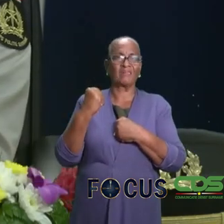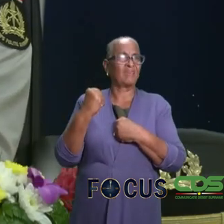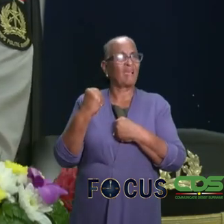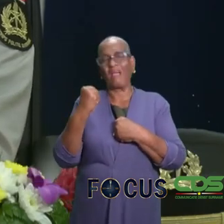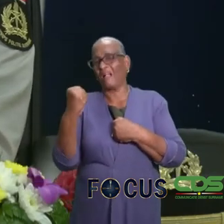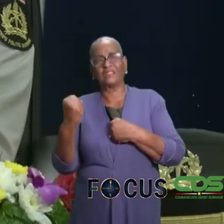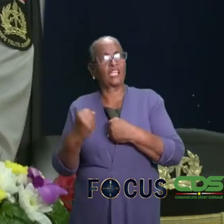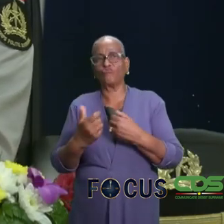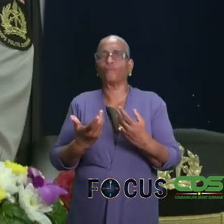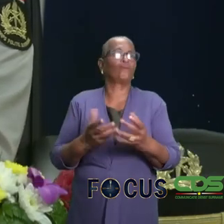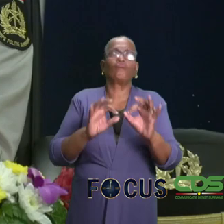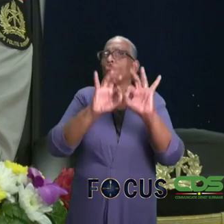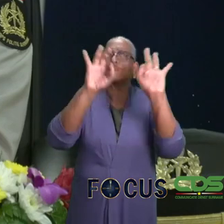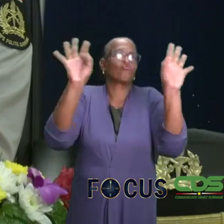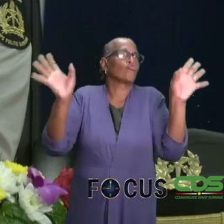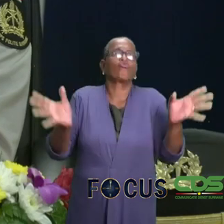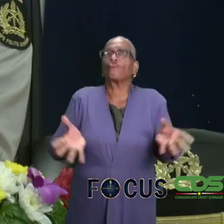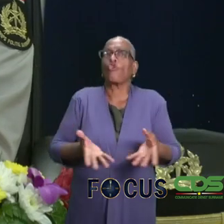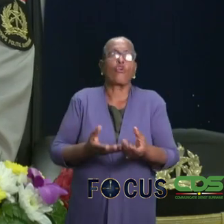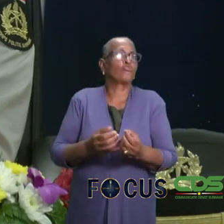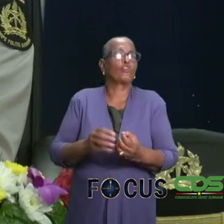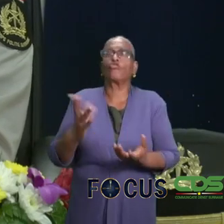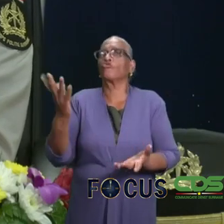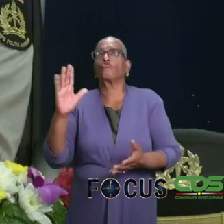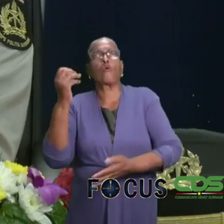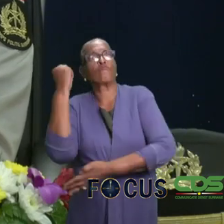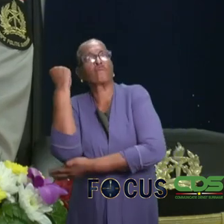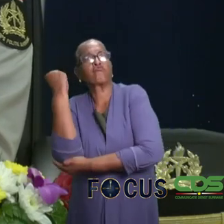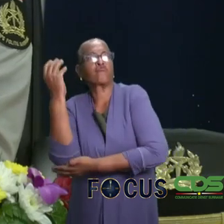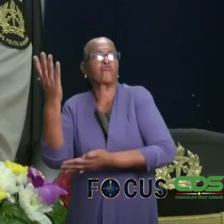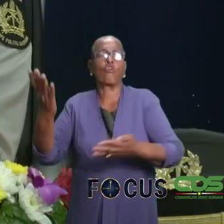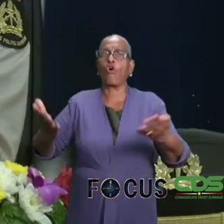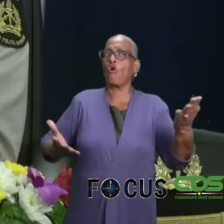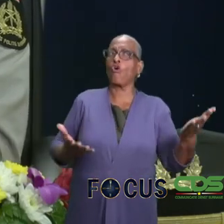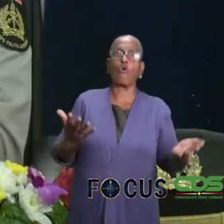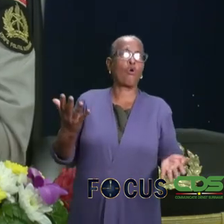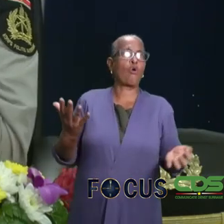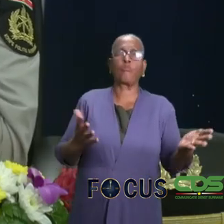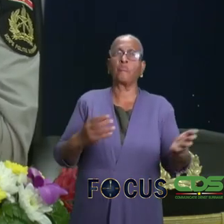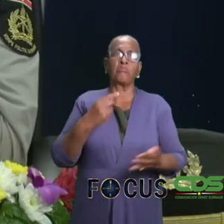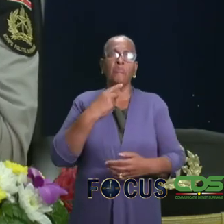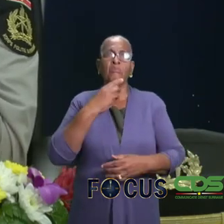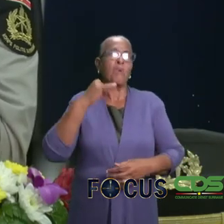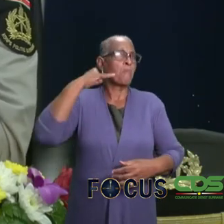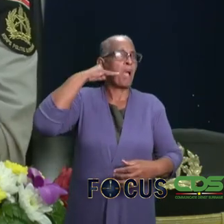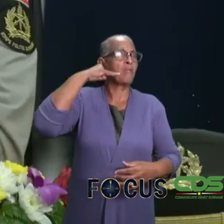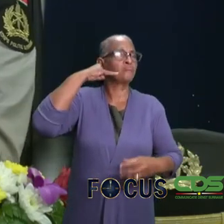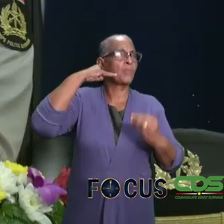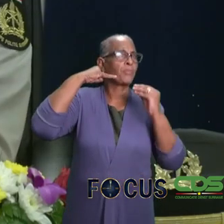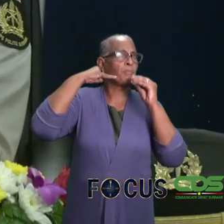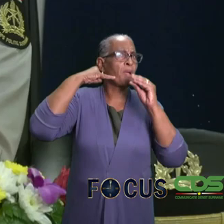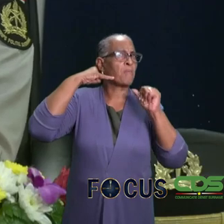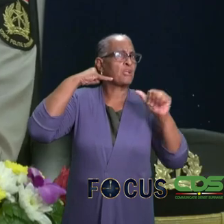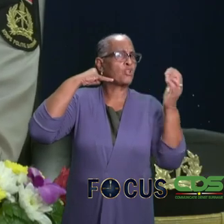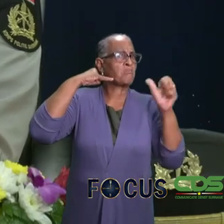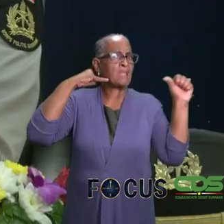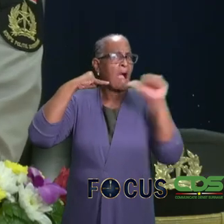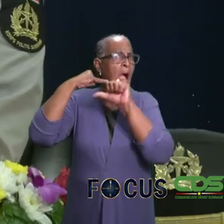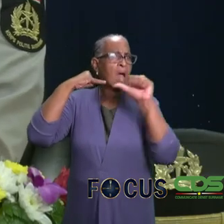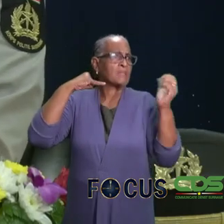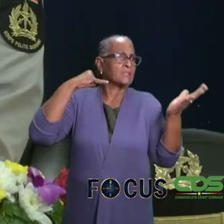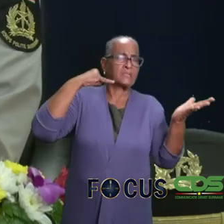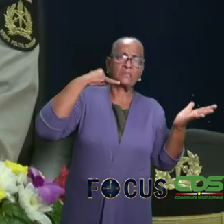valide is, niet altijd juist is dat wat wordt aangegeven zo is.